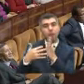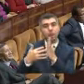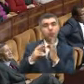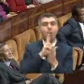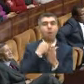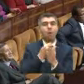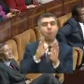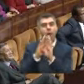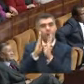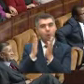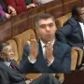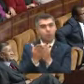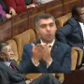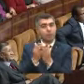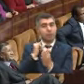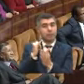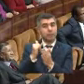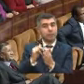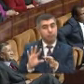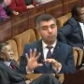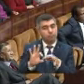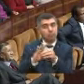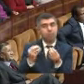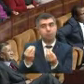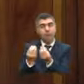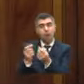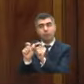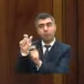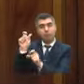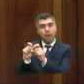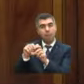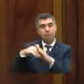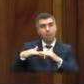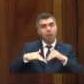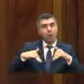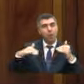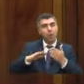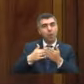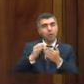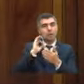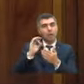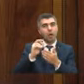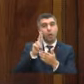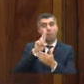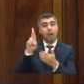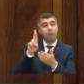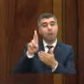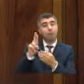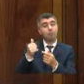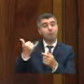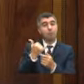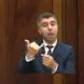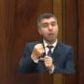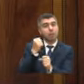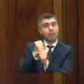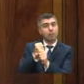شموليته كمسؤولية وتعاقد مع الشعب المغربي ومع البرلمان والتزام اتجاه جلالة الملك، وبالتالي ليس لديكم